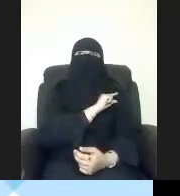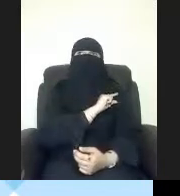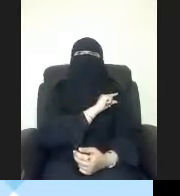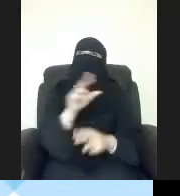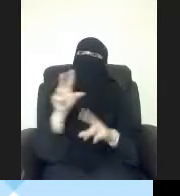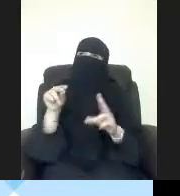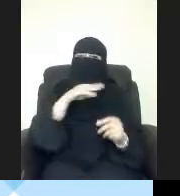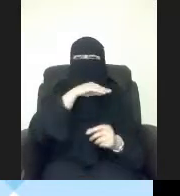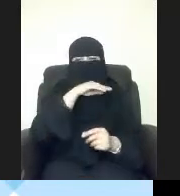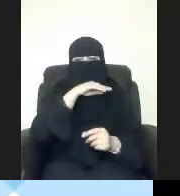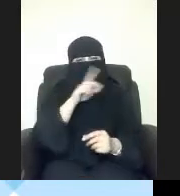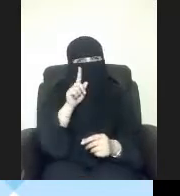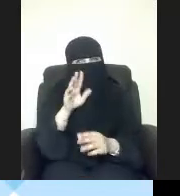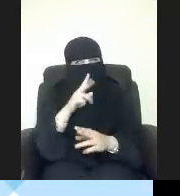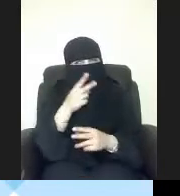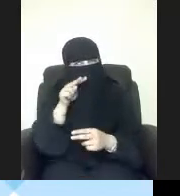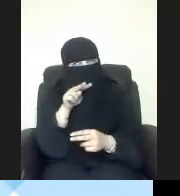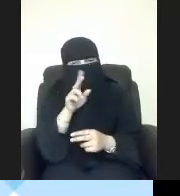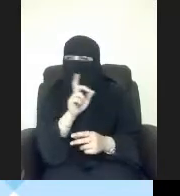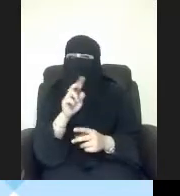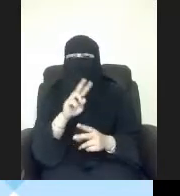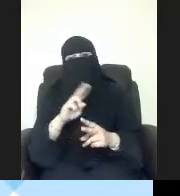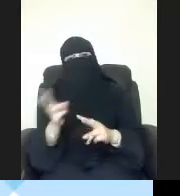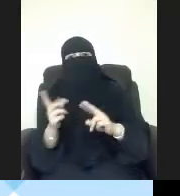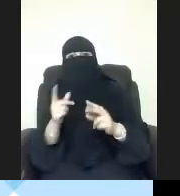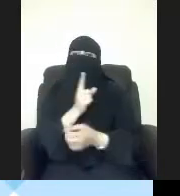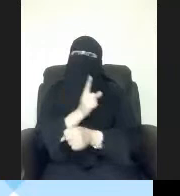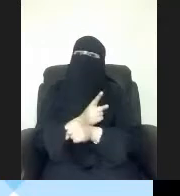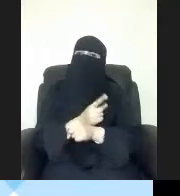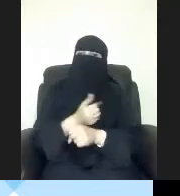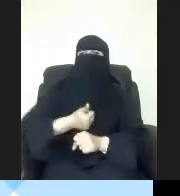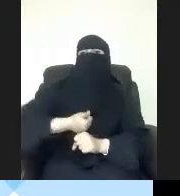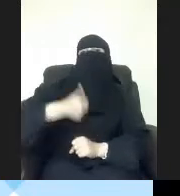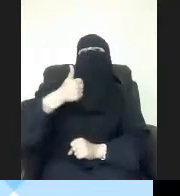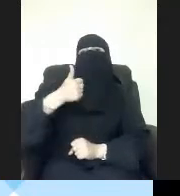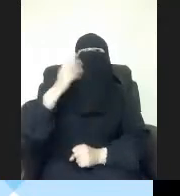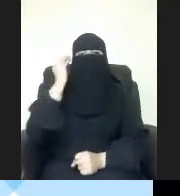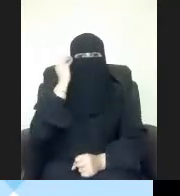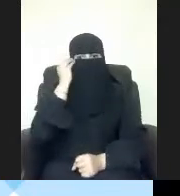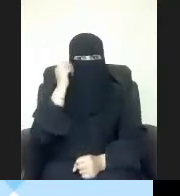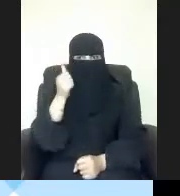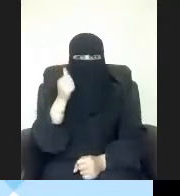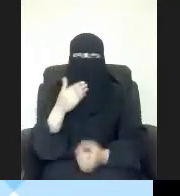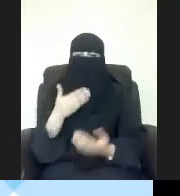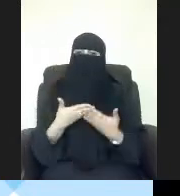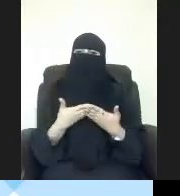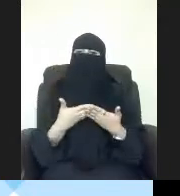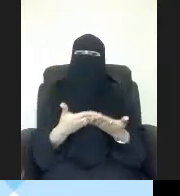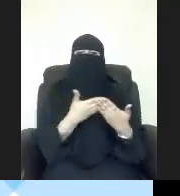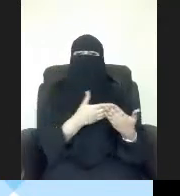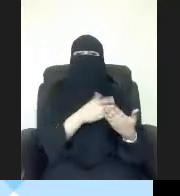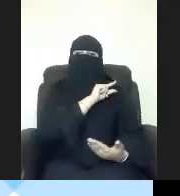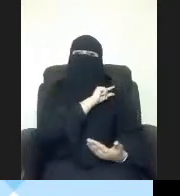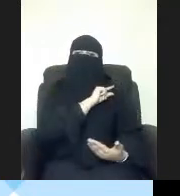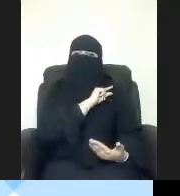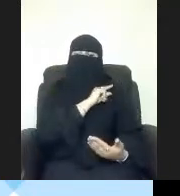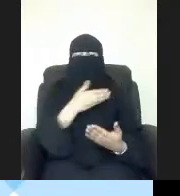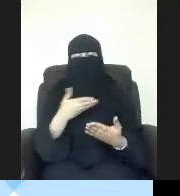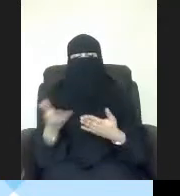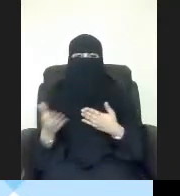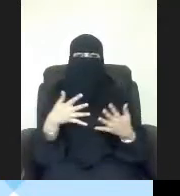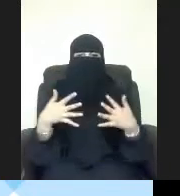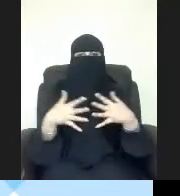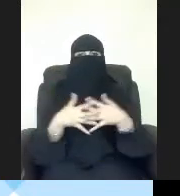أن هناك فيه تمايز في قدراتهم، فالأول يساعد الثاني والثاني ينبه الثالث، وبهذا